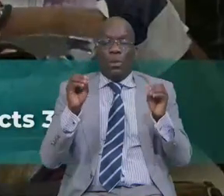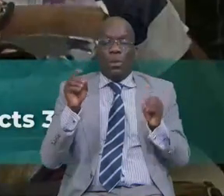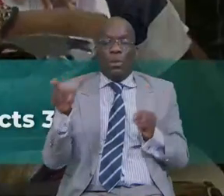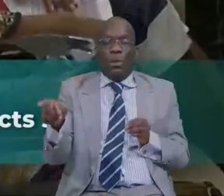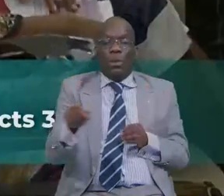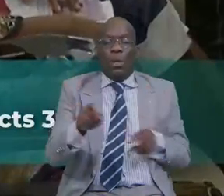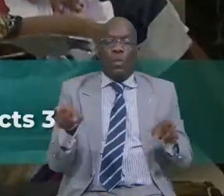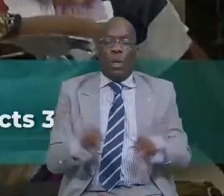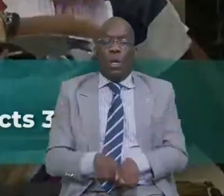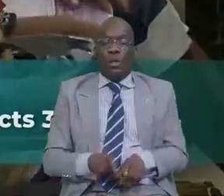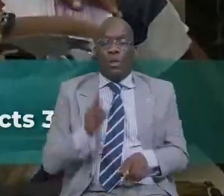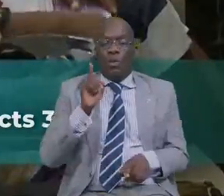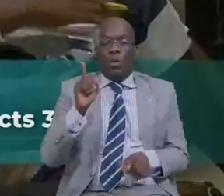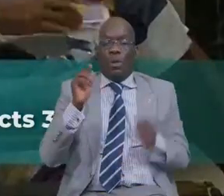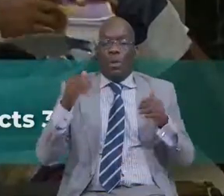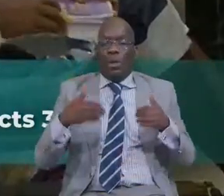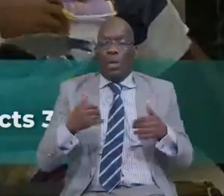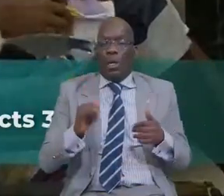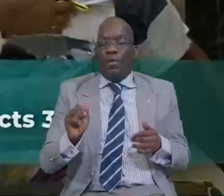enseignait comme